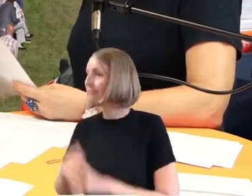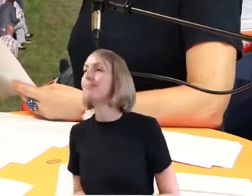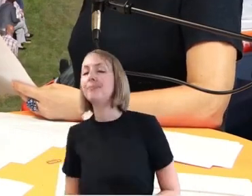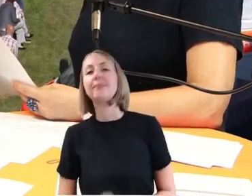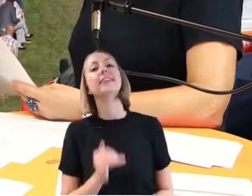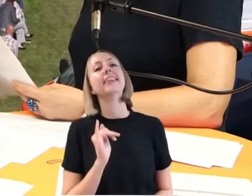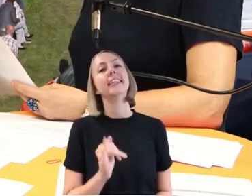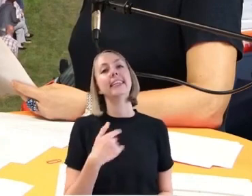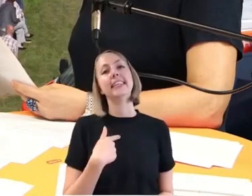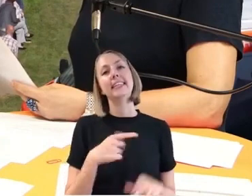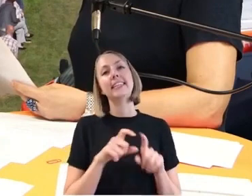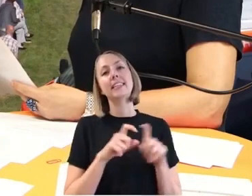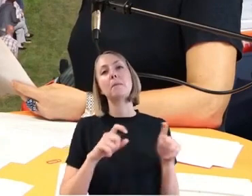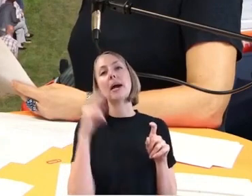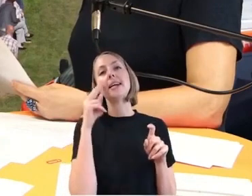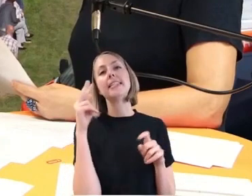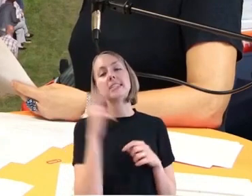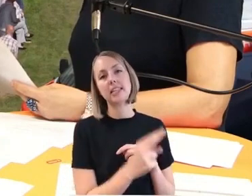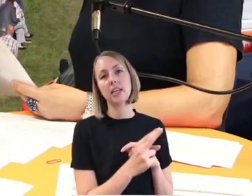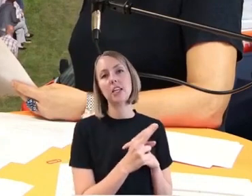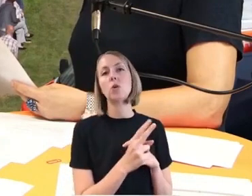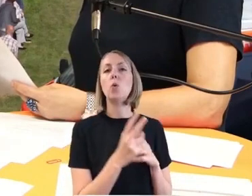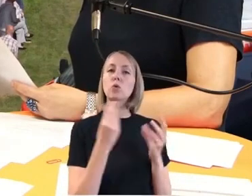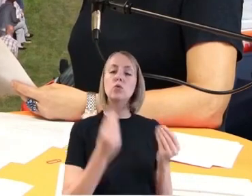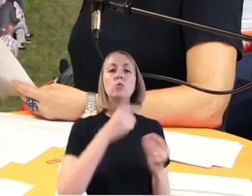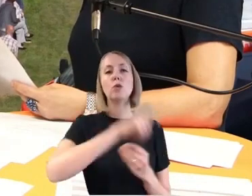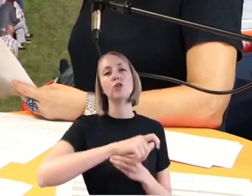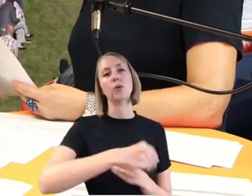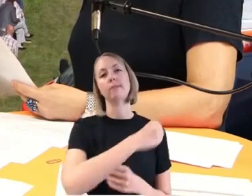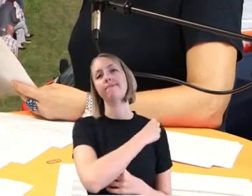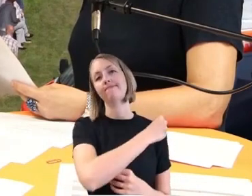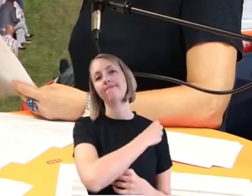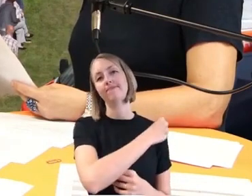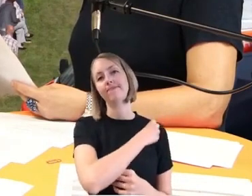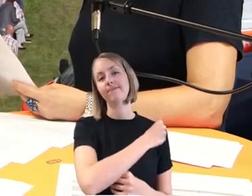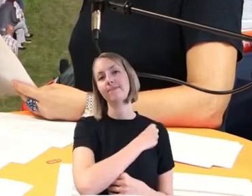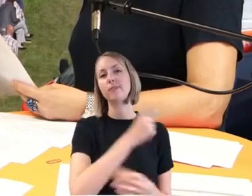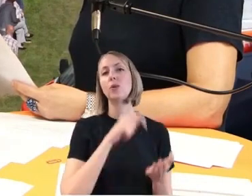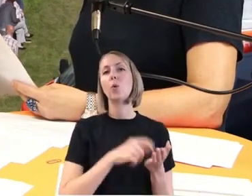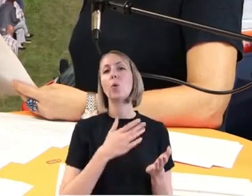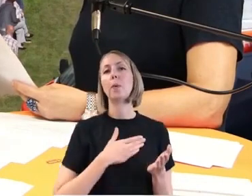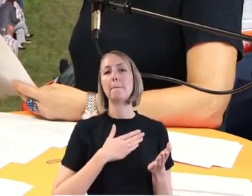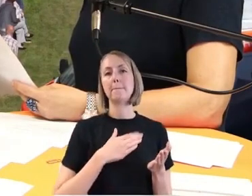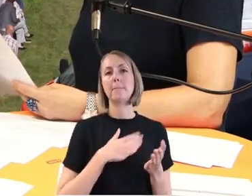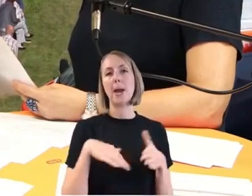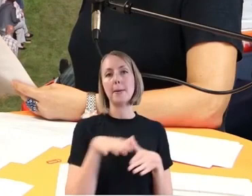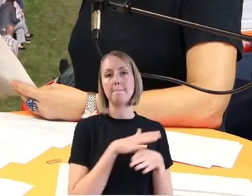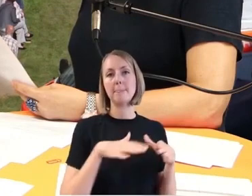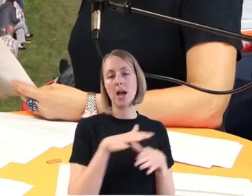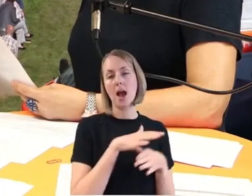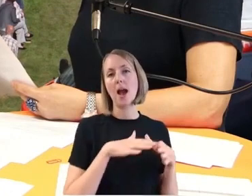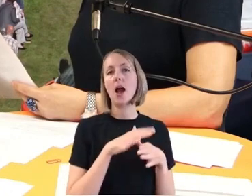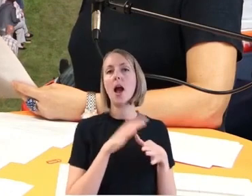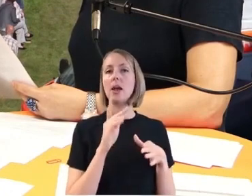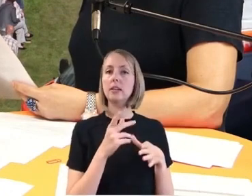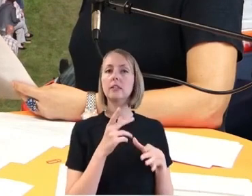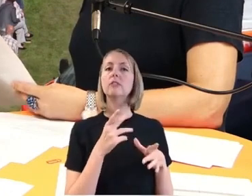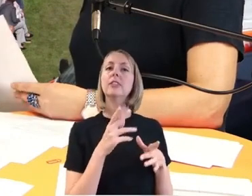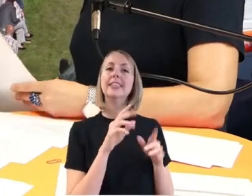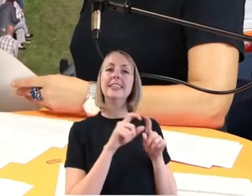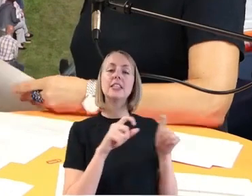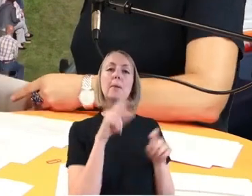auf den Themenbereich Sichtung angesprochen, weil in meinem Referat der Konsensprozess zur Sichtung verortet ist, der